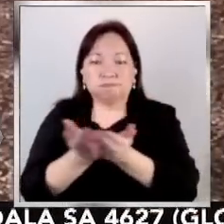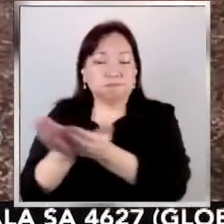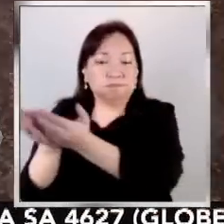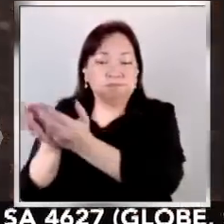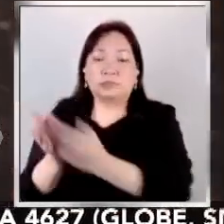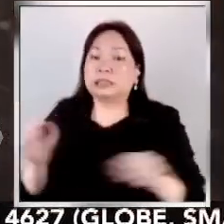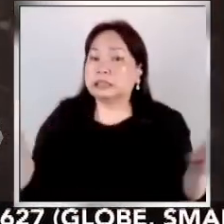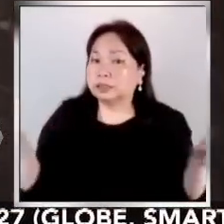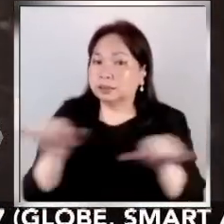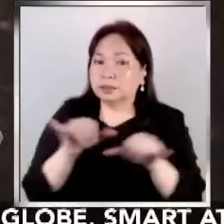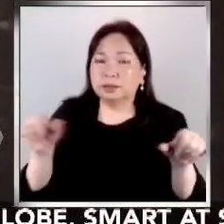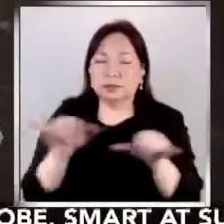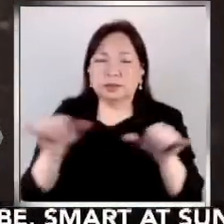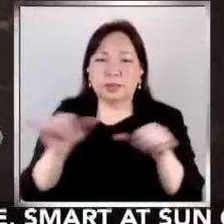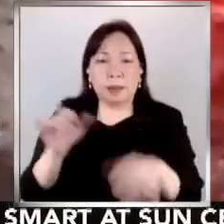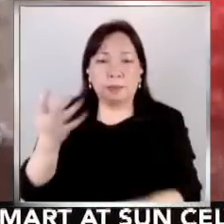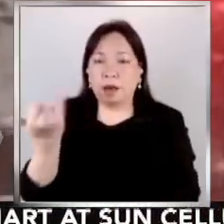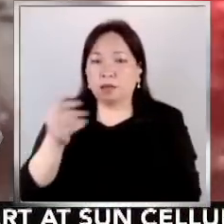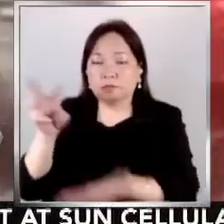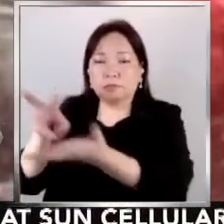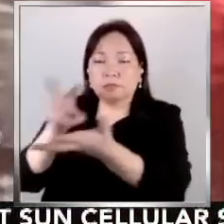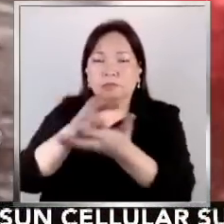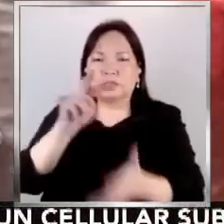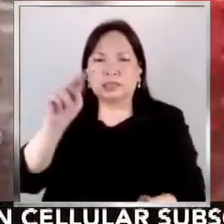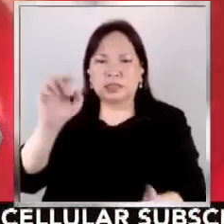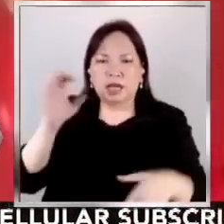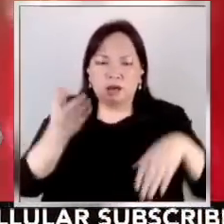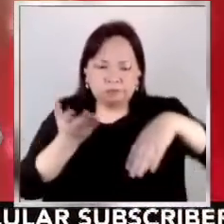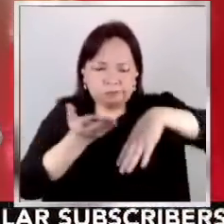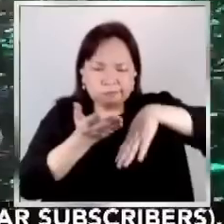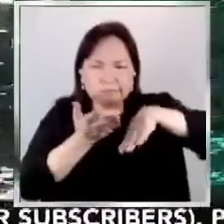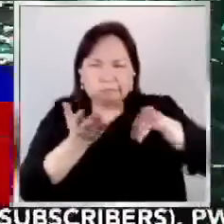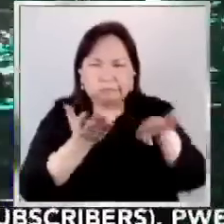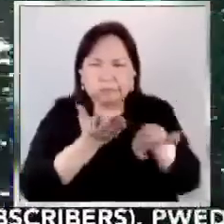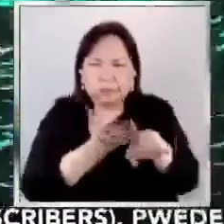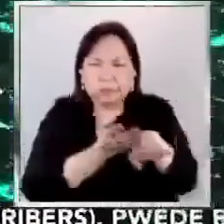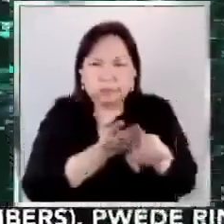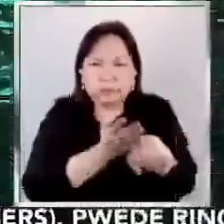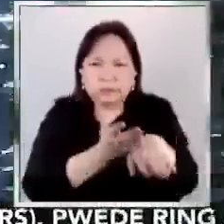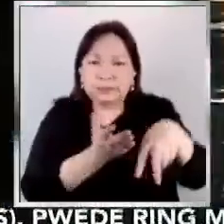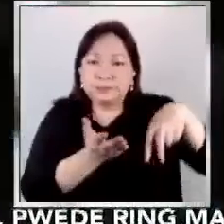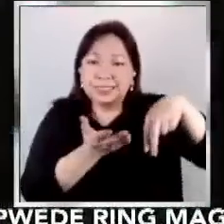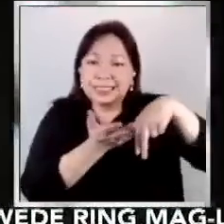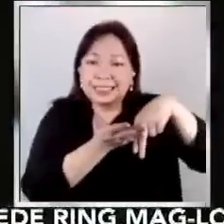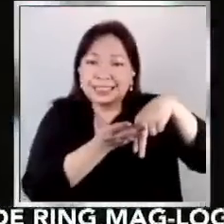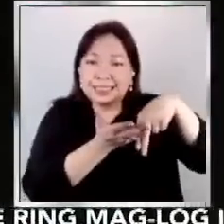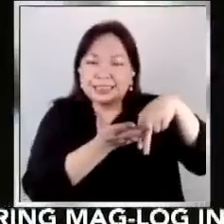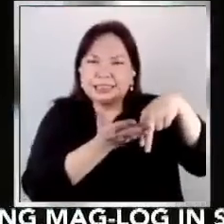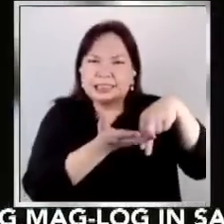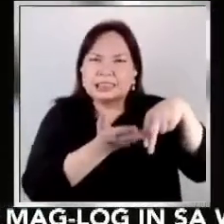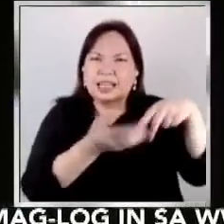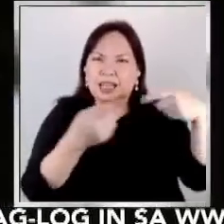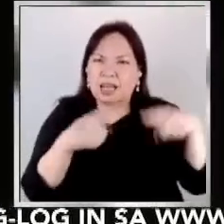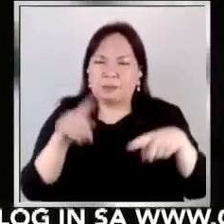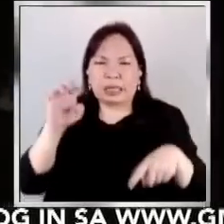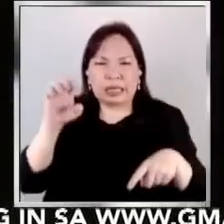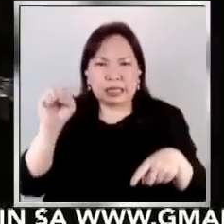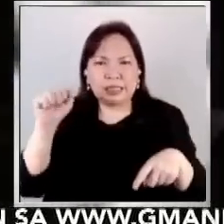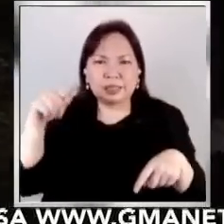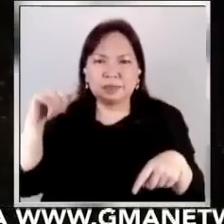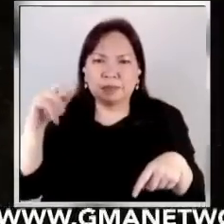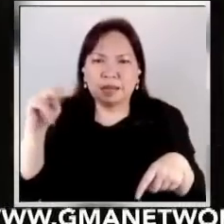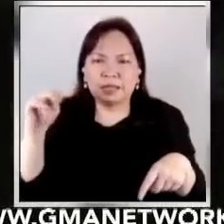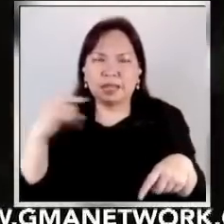ang baha sa ilang pangunahing kalsada. Sa Espanya Boulevard, hirap makatawid ang ilang sasakyan. Kanya-kanyang hakot ng gamit